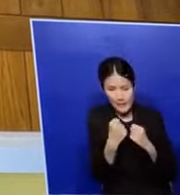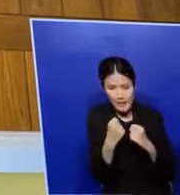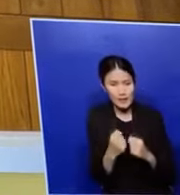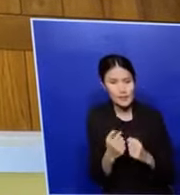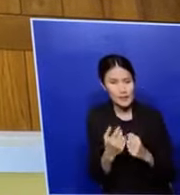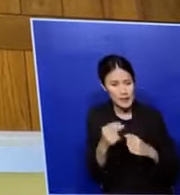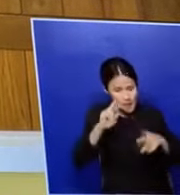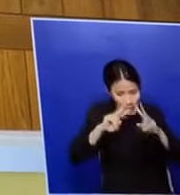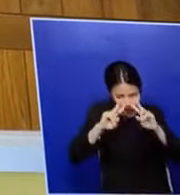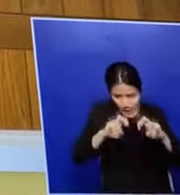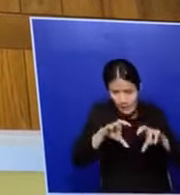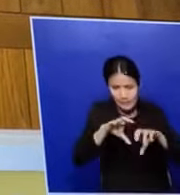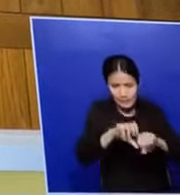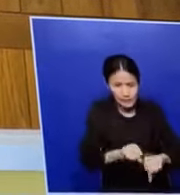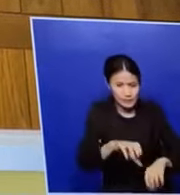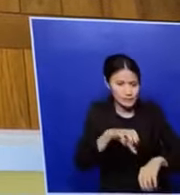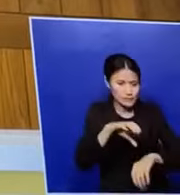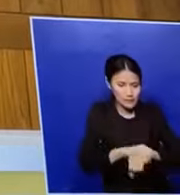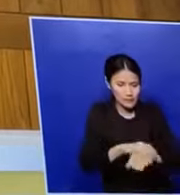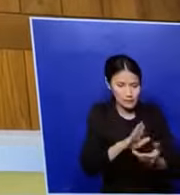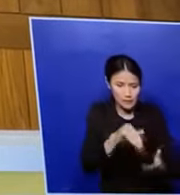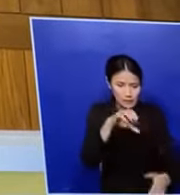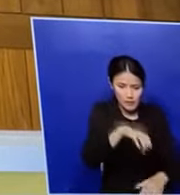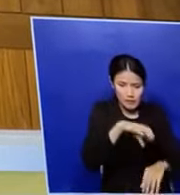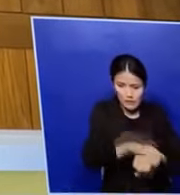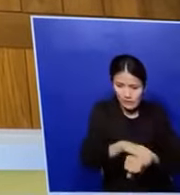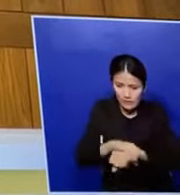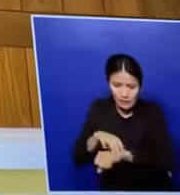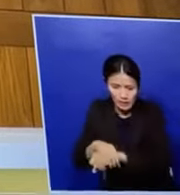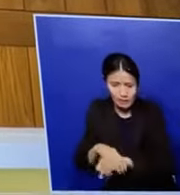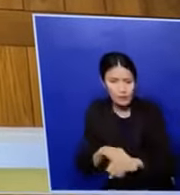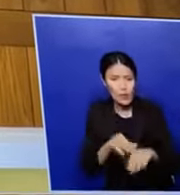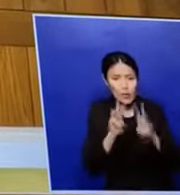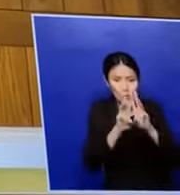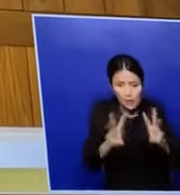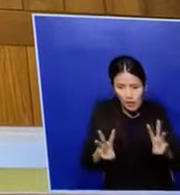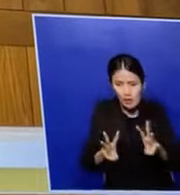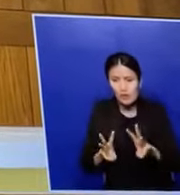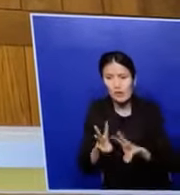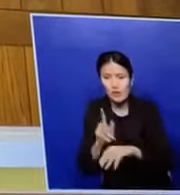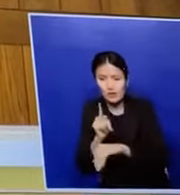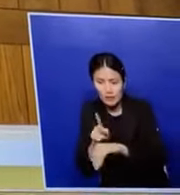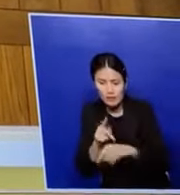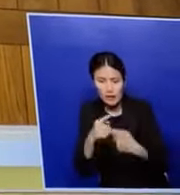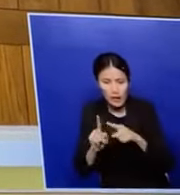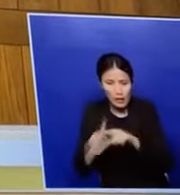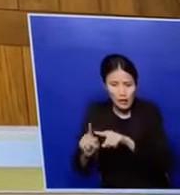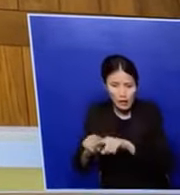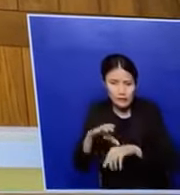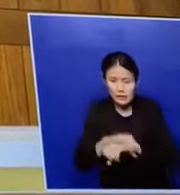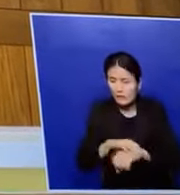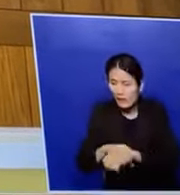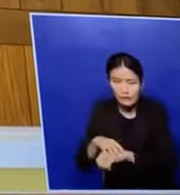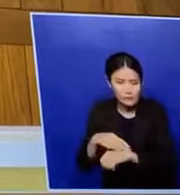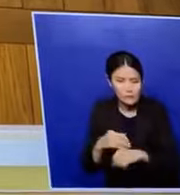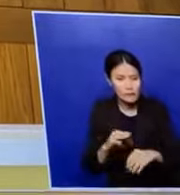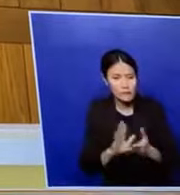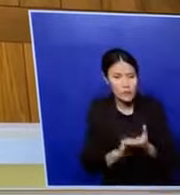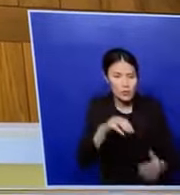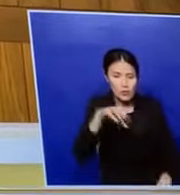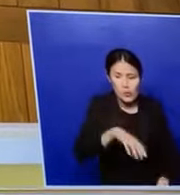ไลน์หรือออฟไลน์ไม่มีการปล่อยปละละเลยอย่างที่มีการกล่าวหาสถิติการจับกุมการกระทำความผิดพรบการ